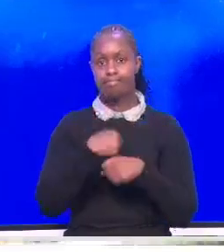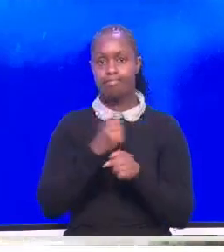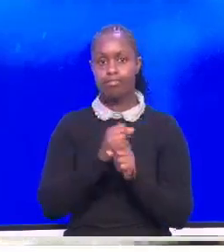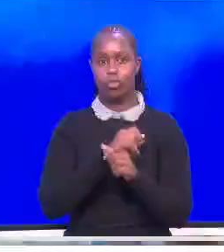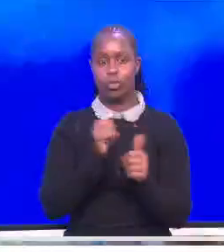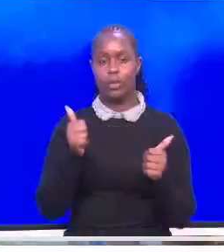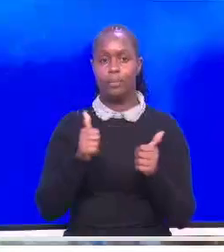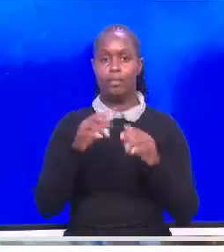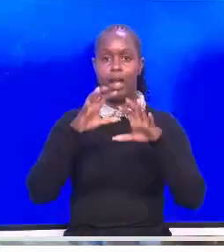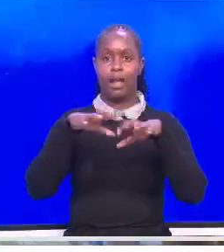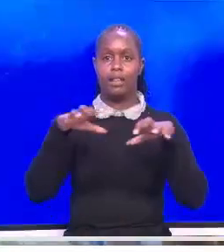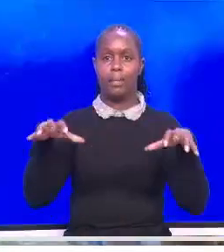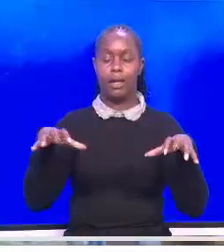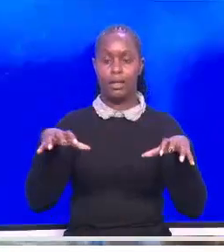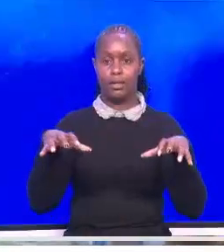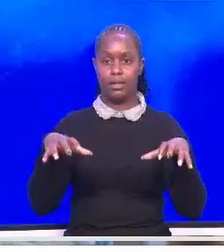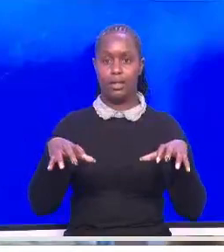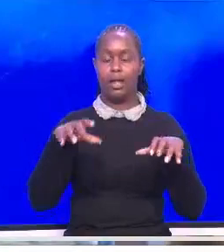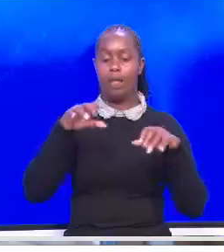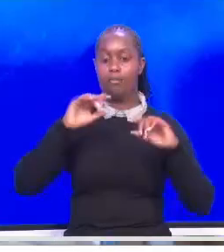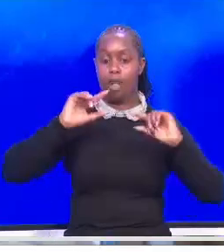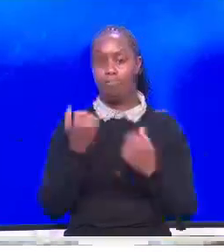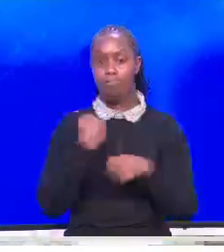Katika soko la wakulima Limuru